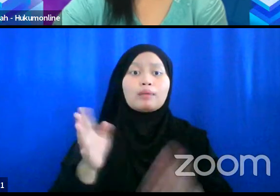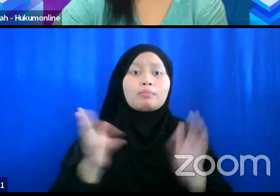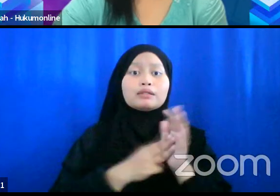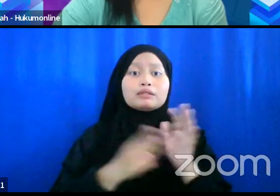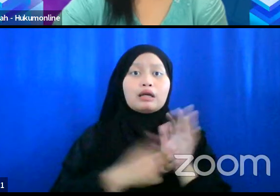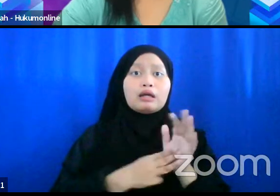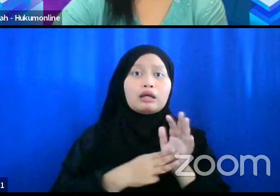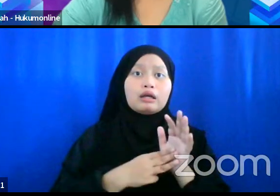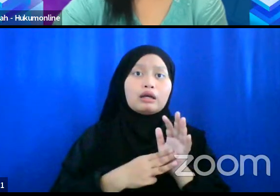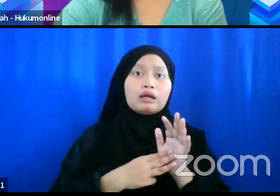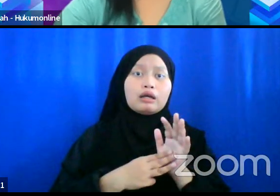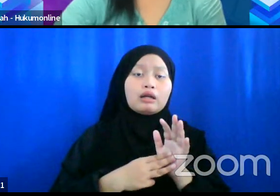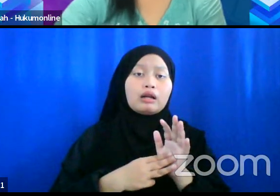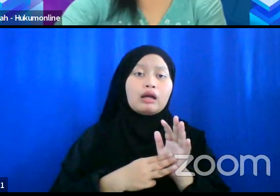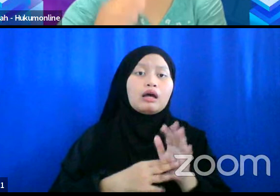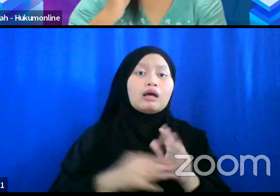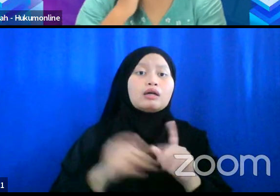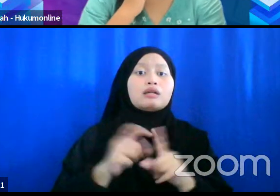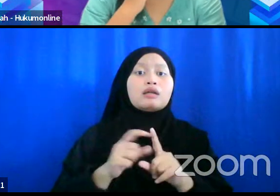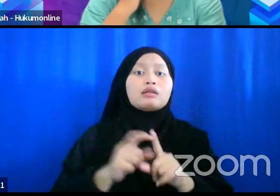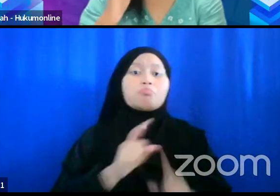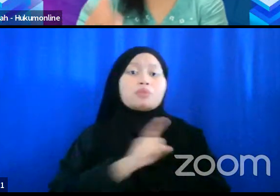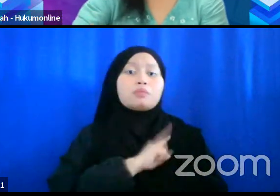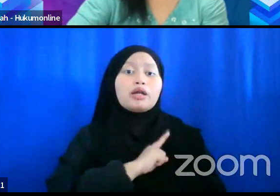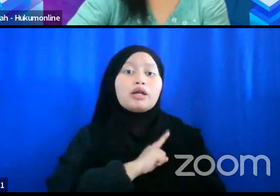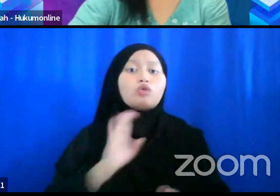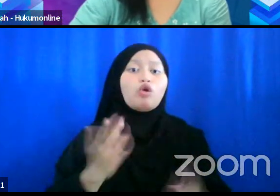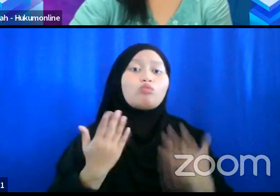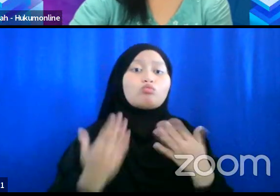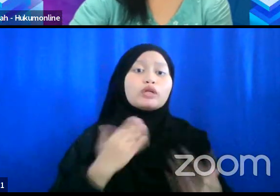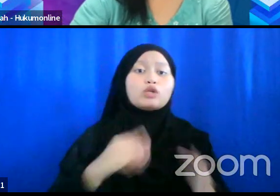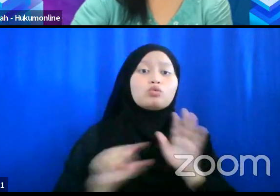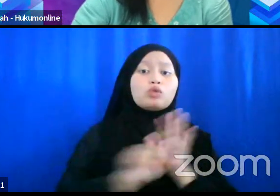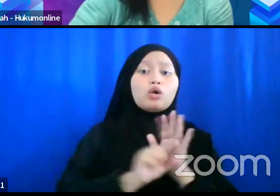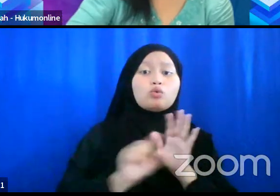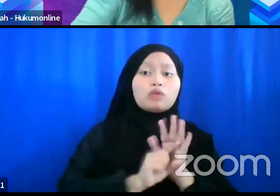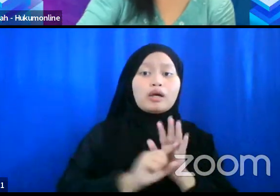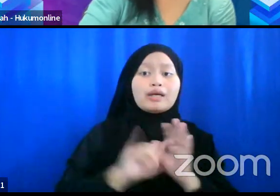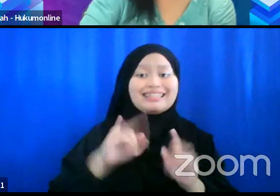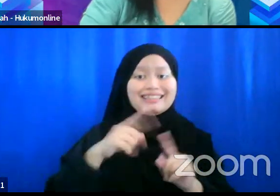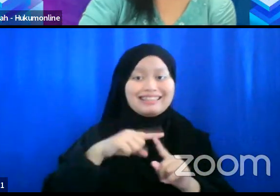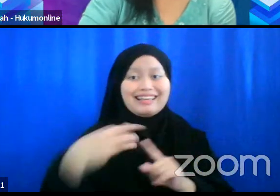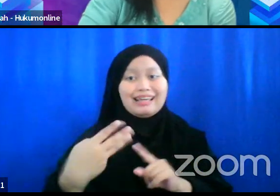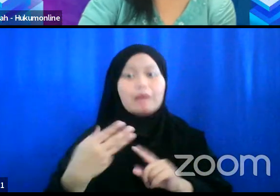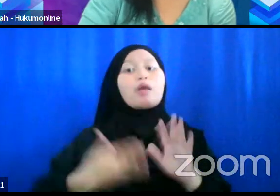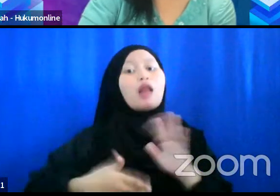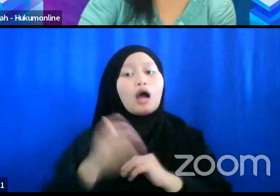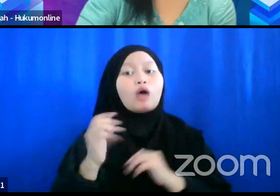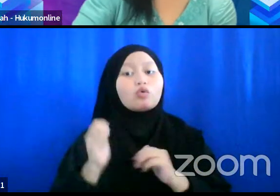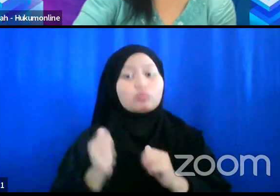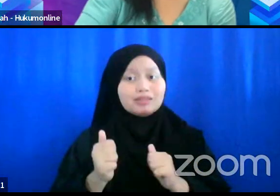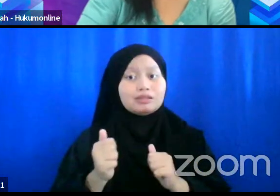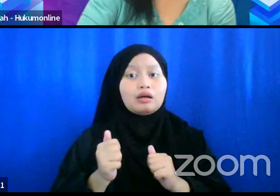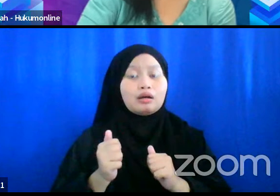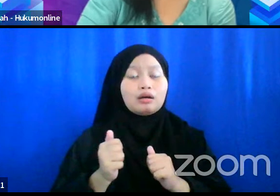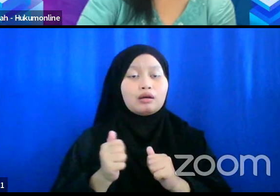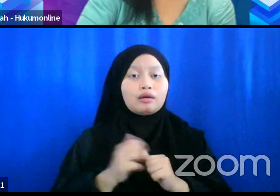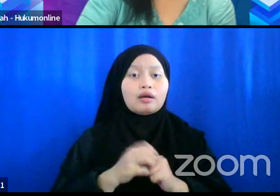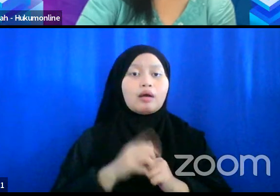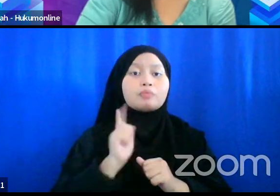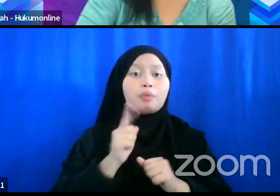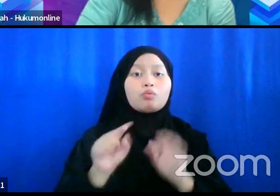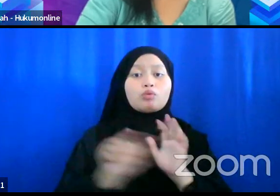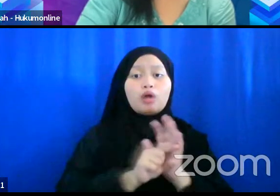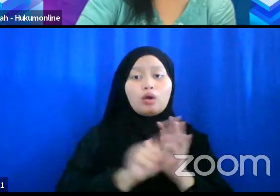menonton data pribadi aja gitu ya tapi mungkin undang-undang ite pun bisa berlaku diputarnya di Indonesia itu kan juga mengatur